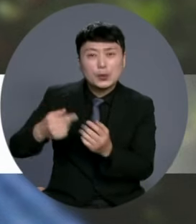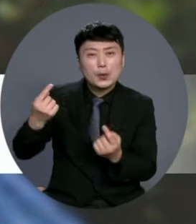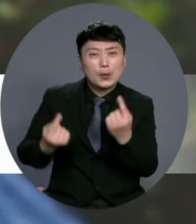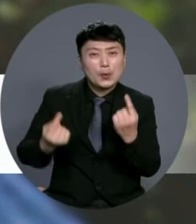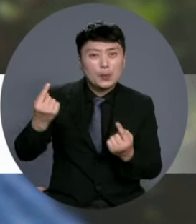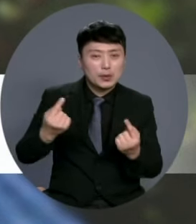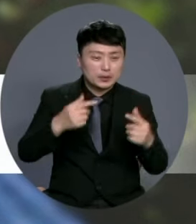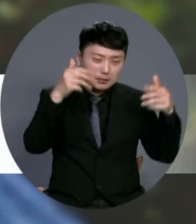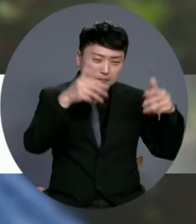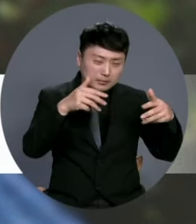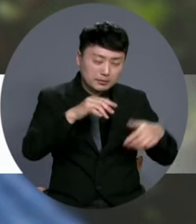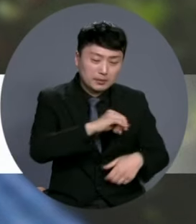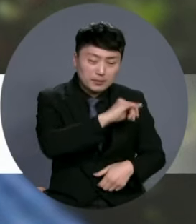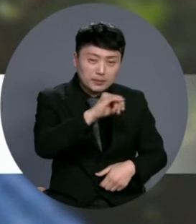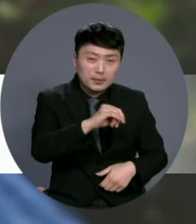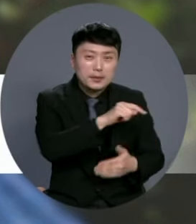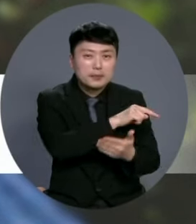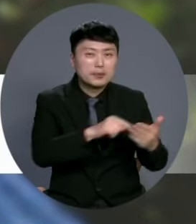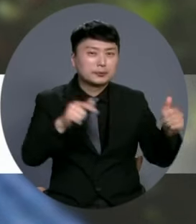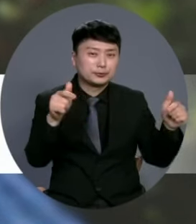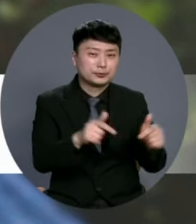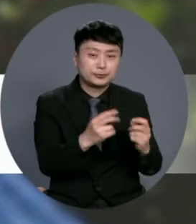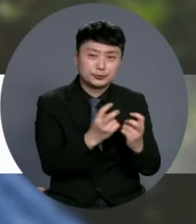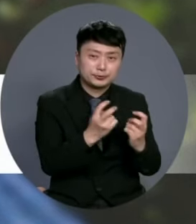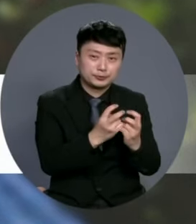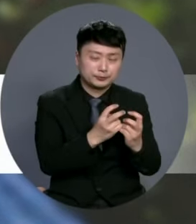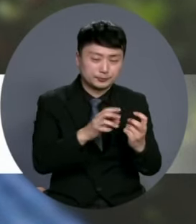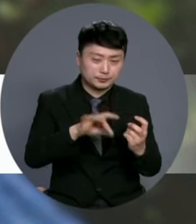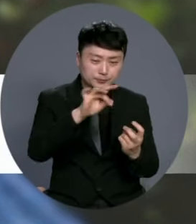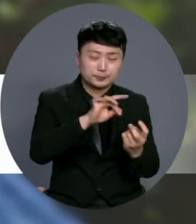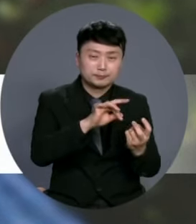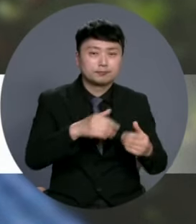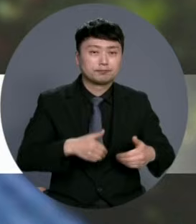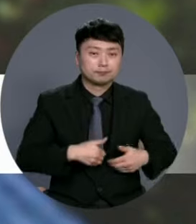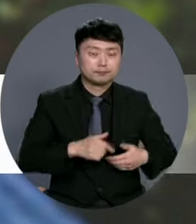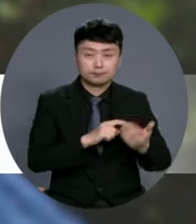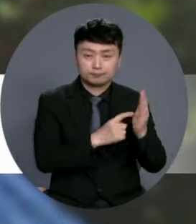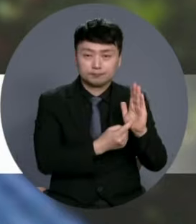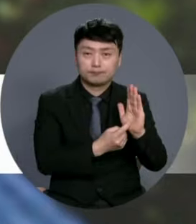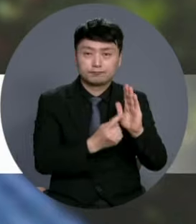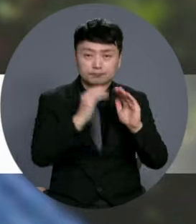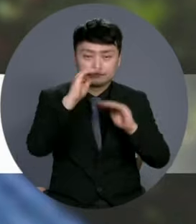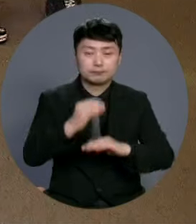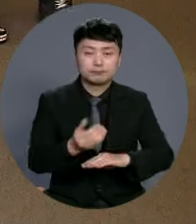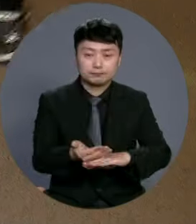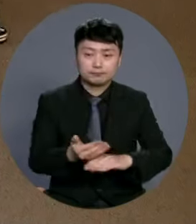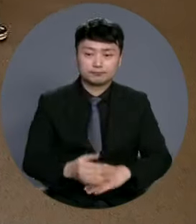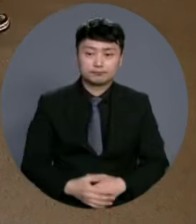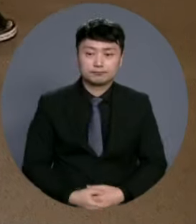대한 지원책을 마련하는 게 먼저라고 지적합니다. 김서현 기자가 보도합니다.